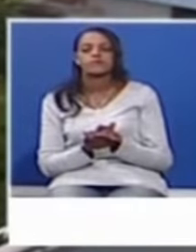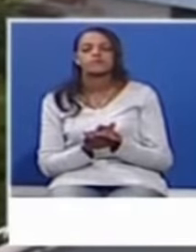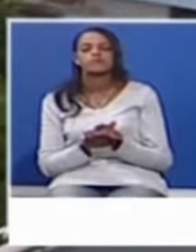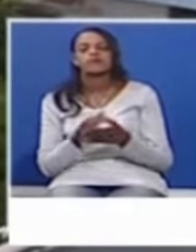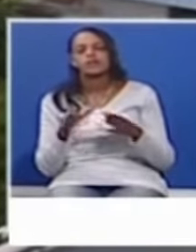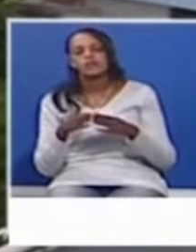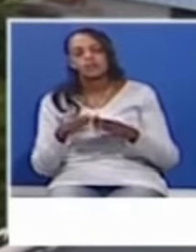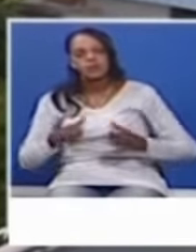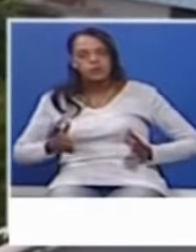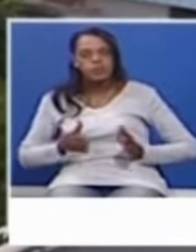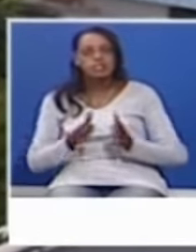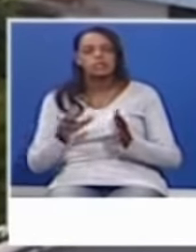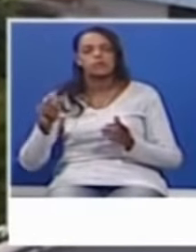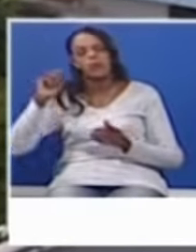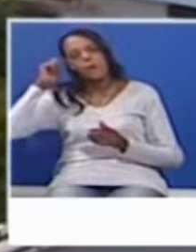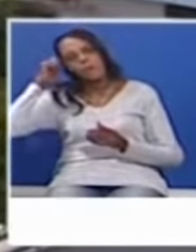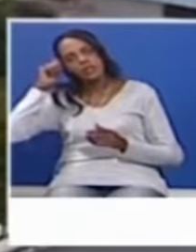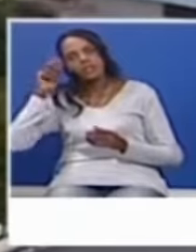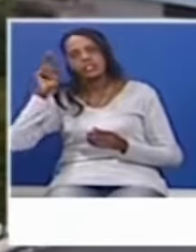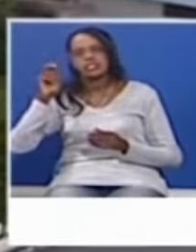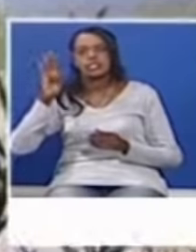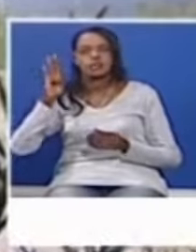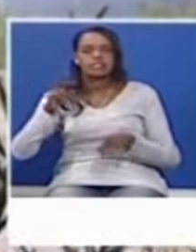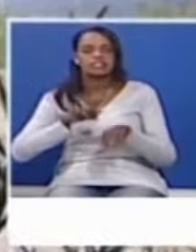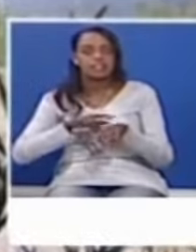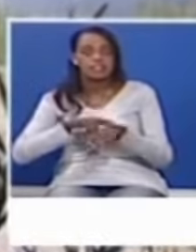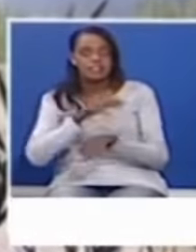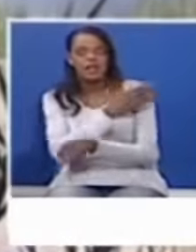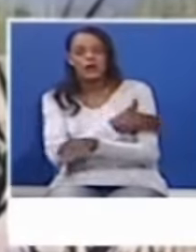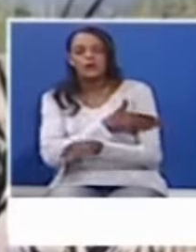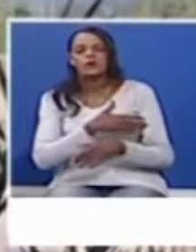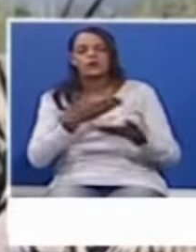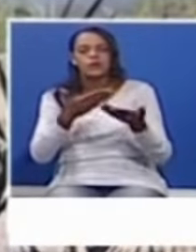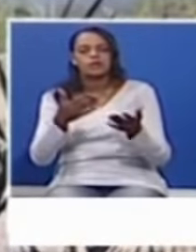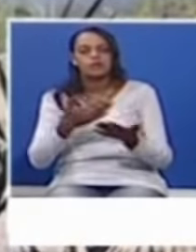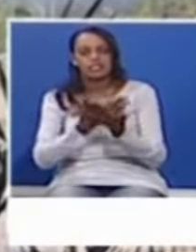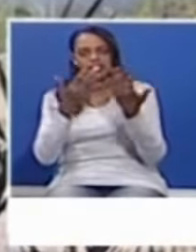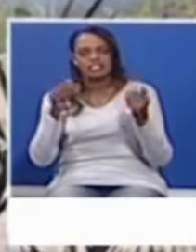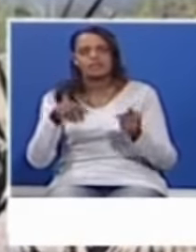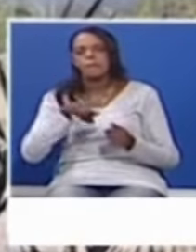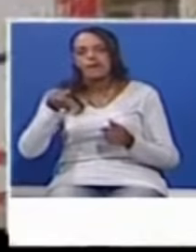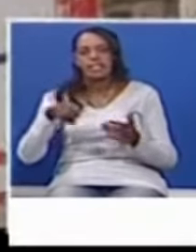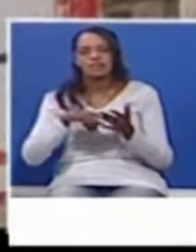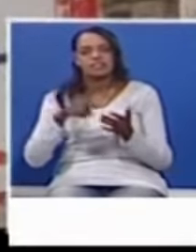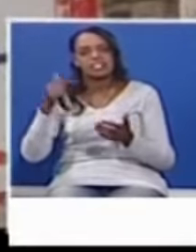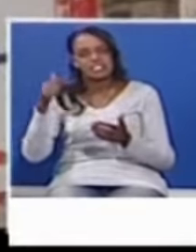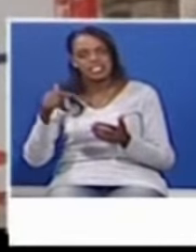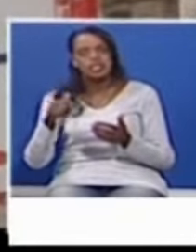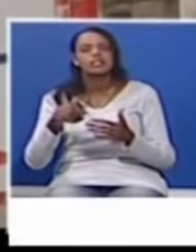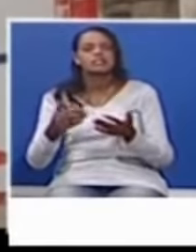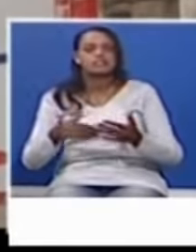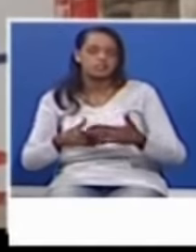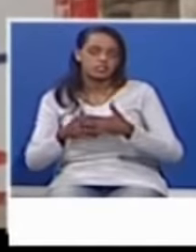ክፍሊ መወለዳን መወከሲ ሆስፒታል ባረንቱ ናይ 24 ሰዓታት ኣገልግሎት ይህብ ከም ዘሎ ክግለፅ እንከሎ ማእከል ጥዕና ተሰነይ ድማ ኣብ መውሓሲ ጥዕና